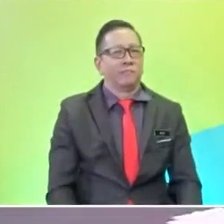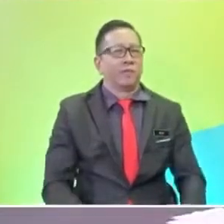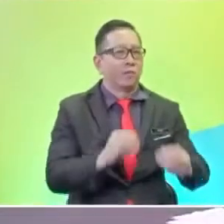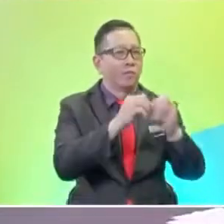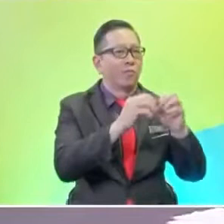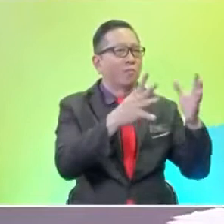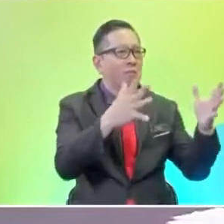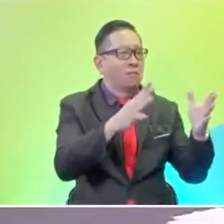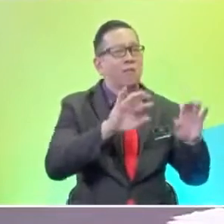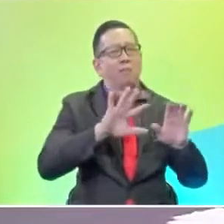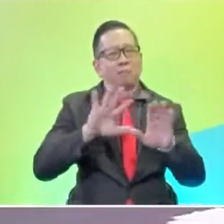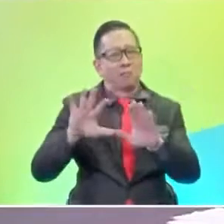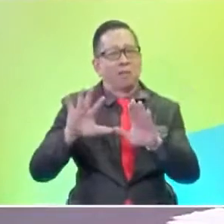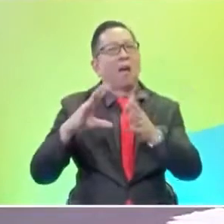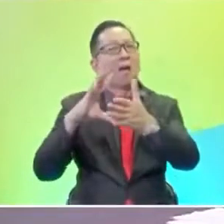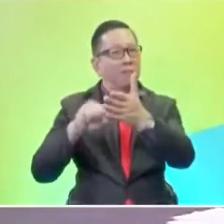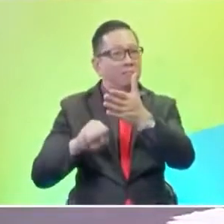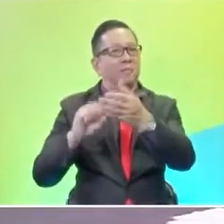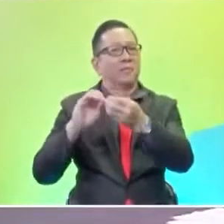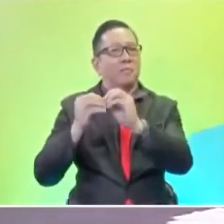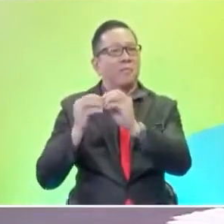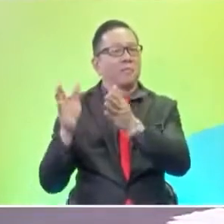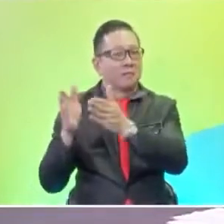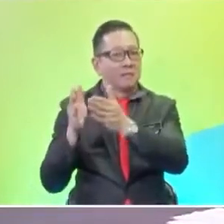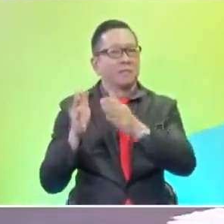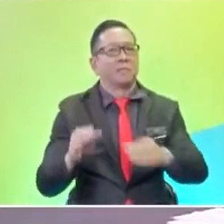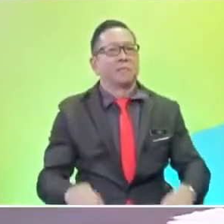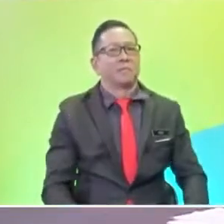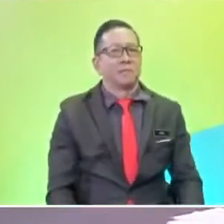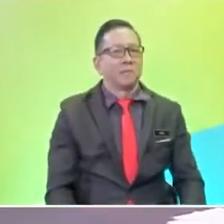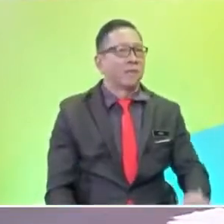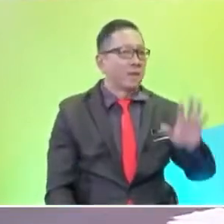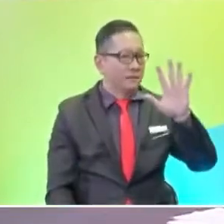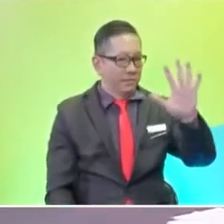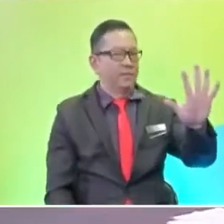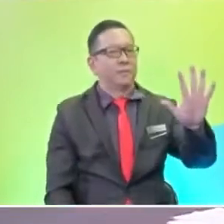numbuh kecil saya coba saya tulis lima